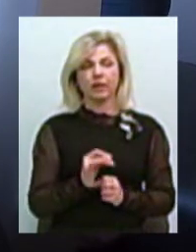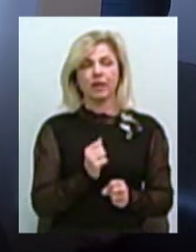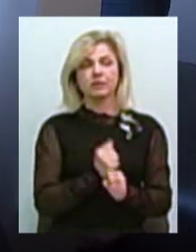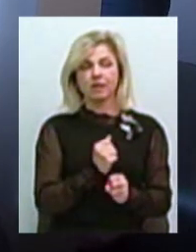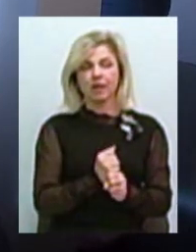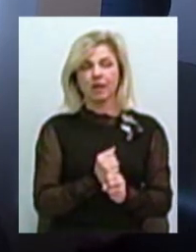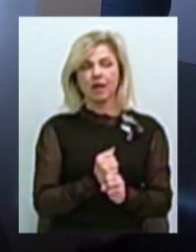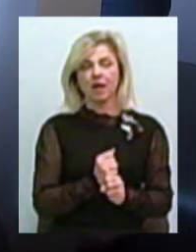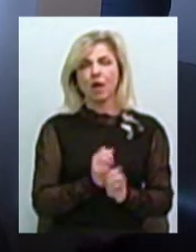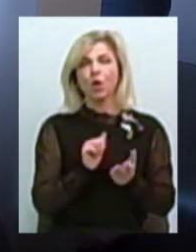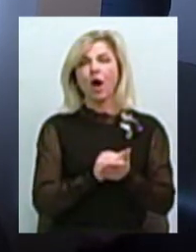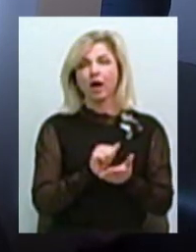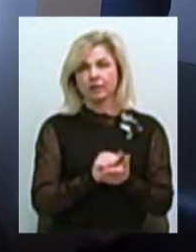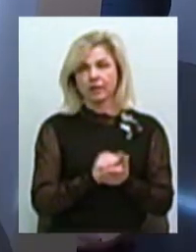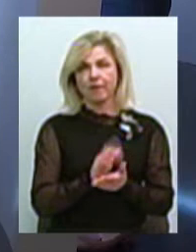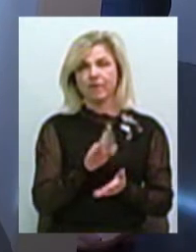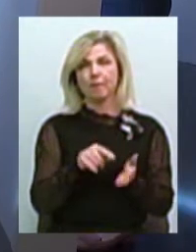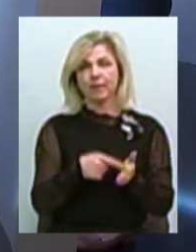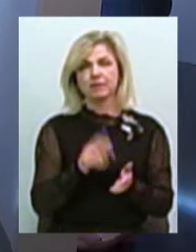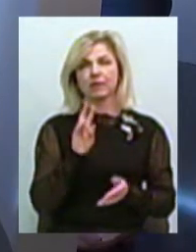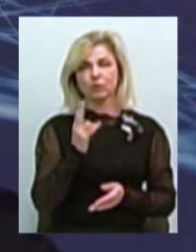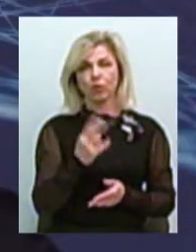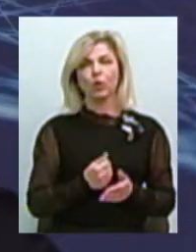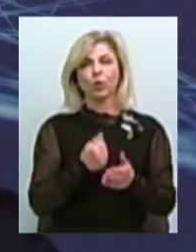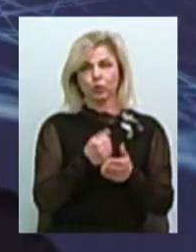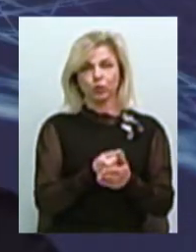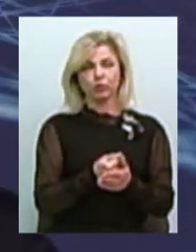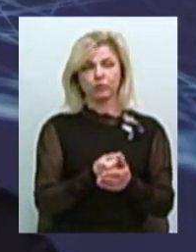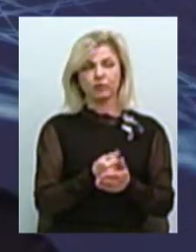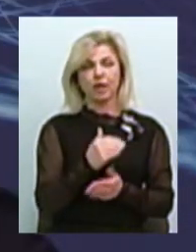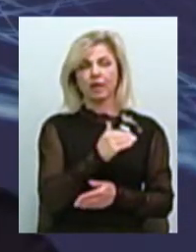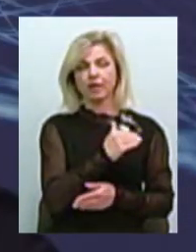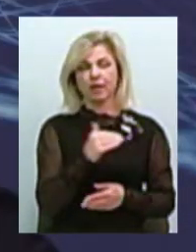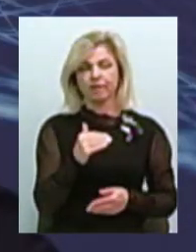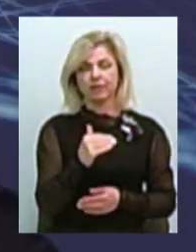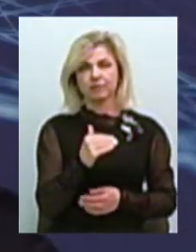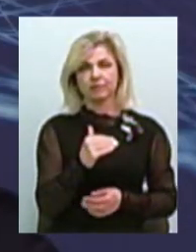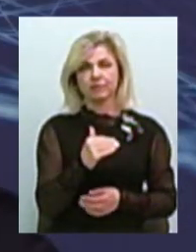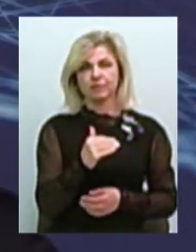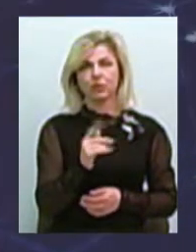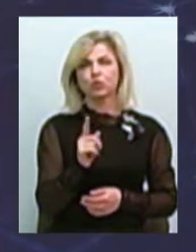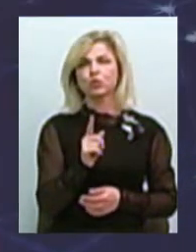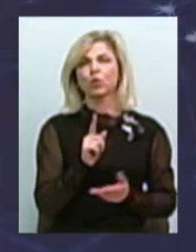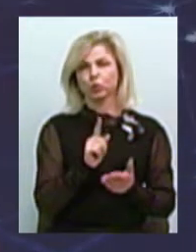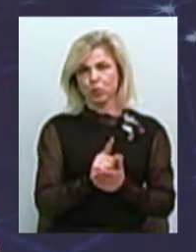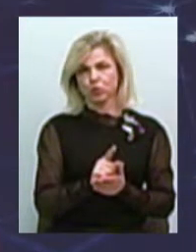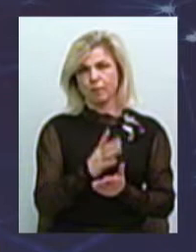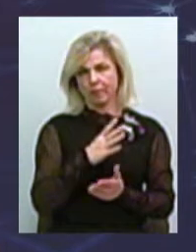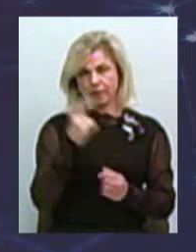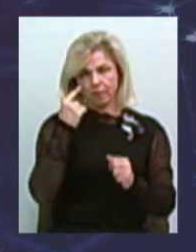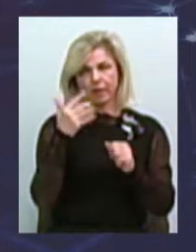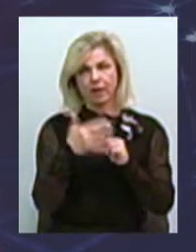приводити нормативні акти саме у місті Миколаєві до рівня, який буде сприйнятним, та